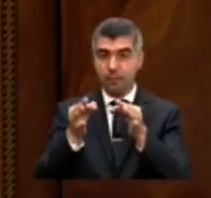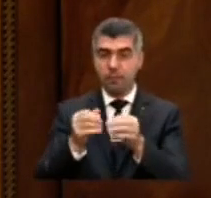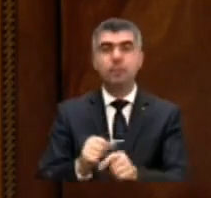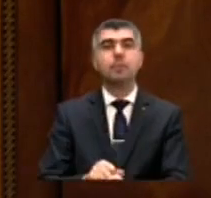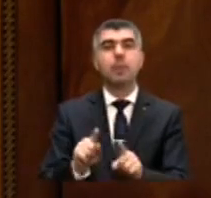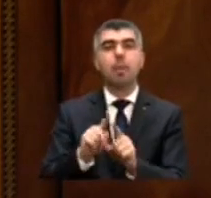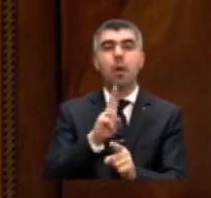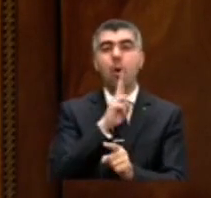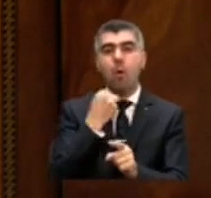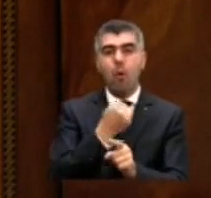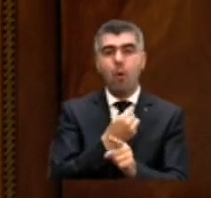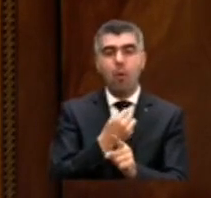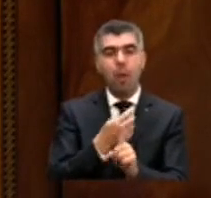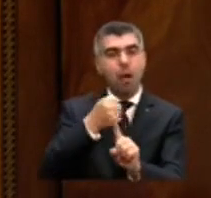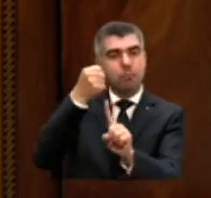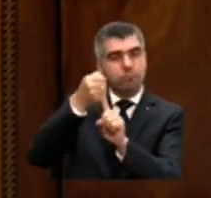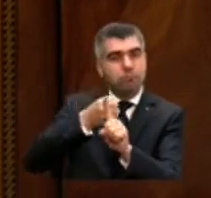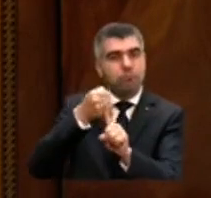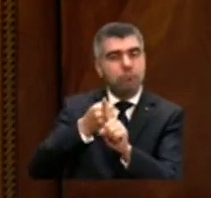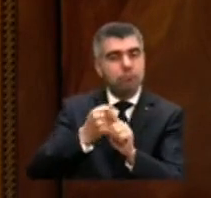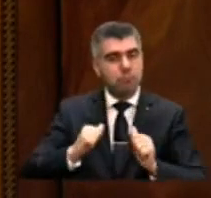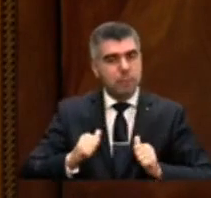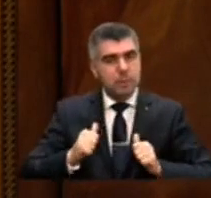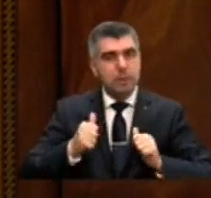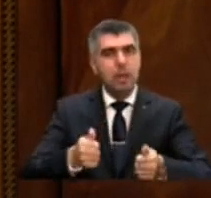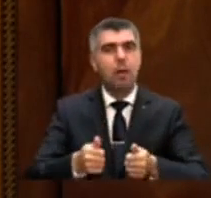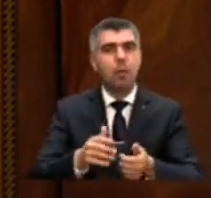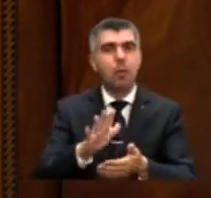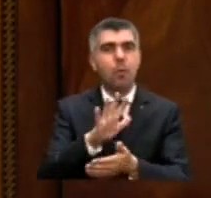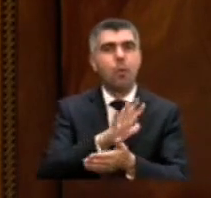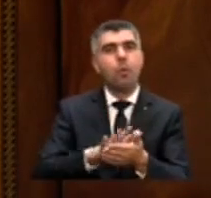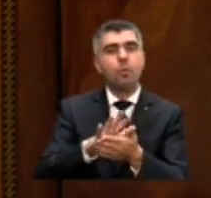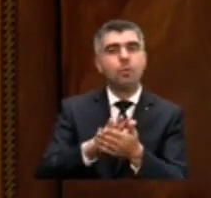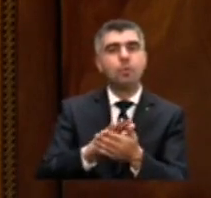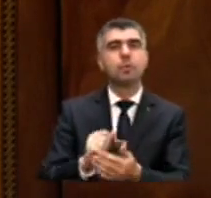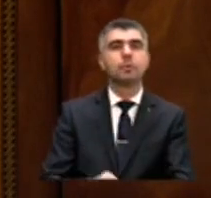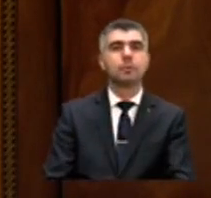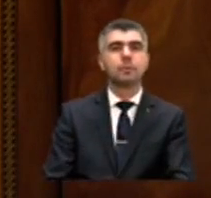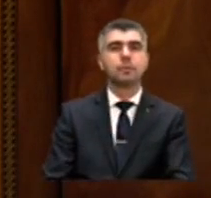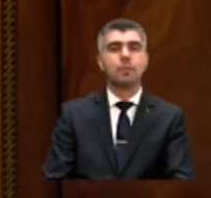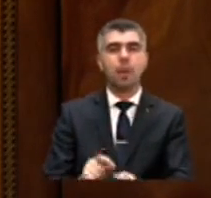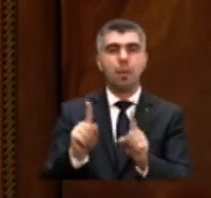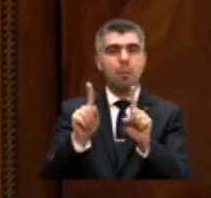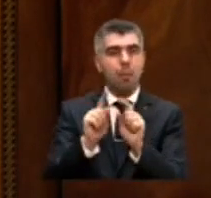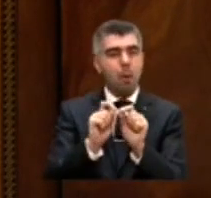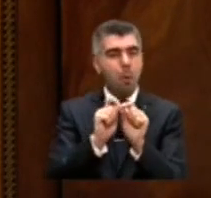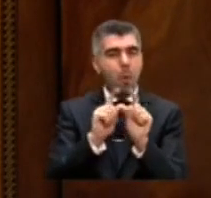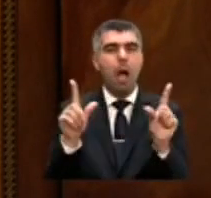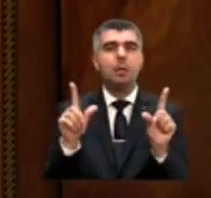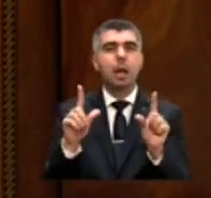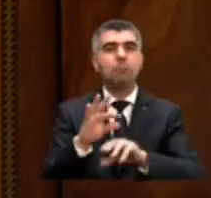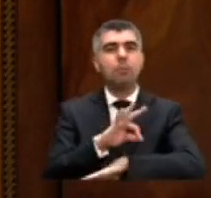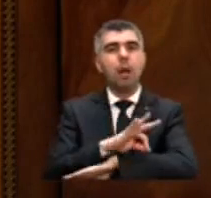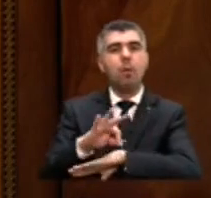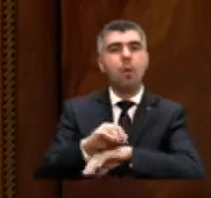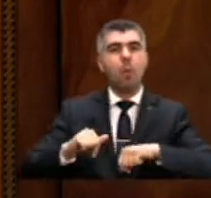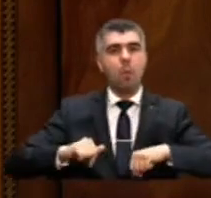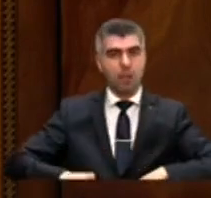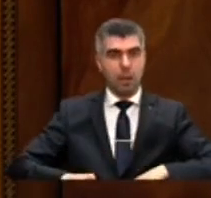الحكومة مجهوداتها لتعزيز حكامة التدبير العمومي عبر تكريس شفافية الإدارة، اعتماد